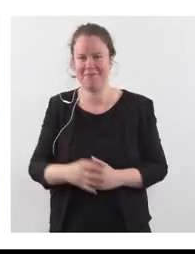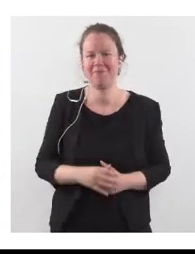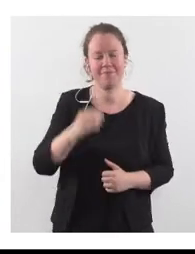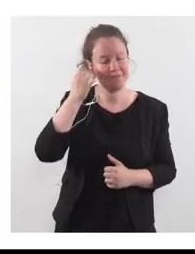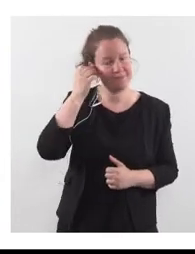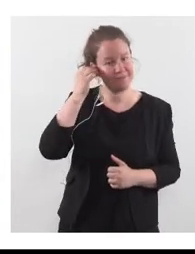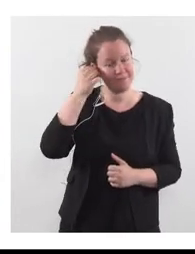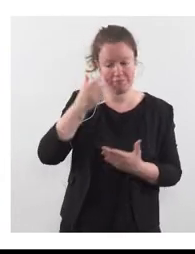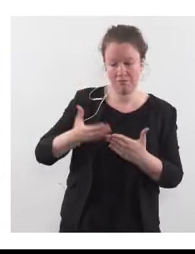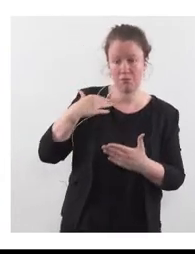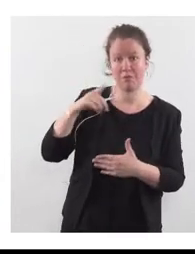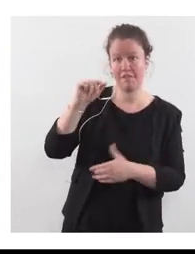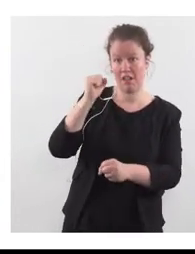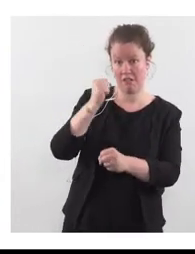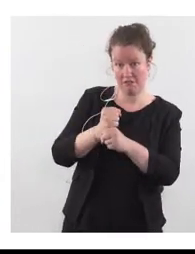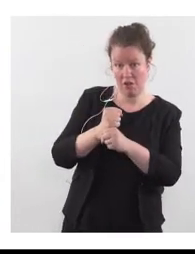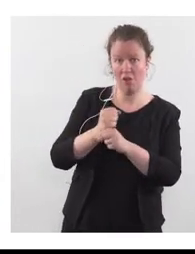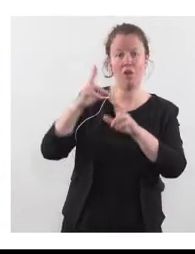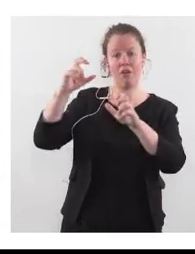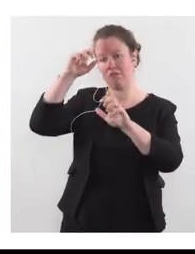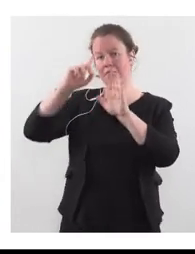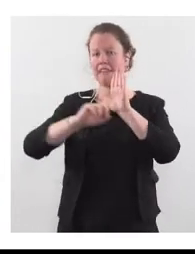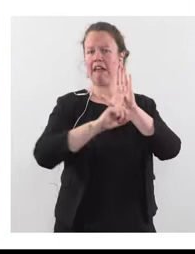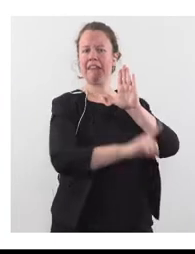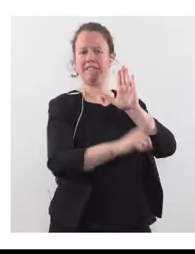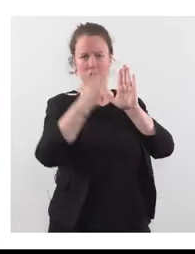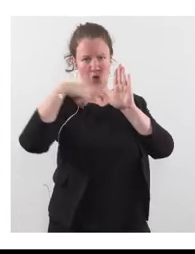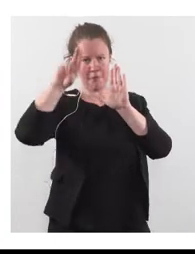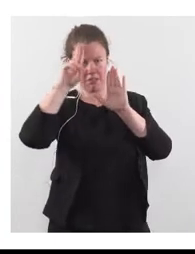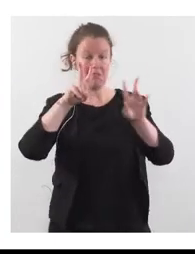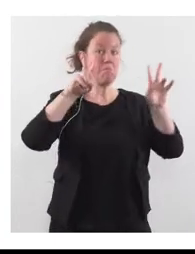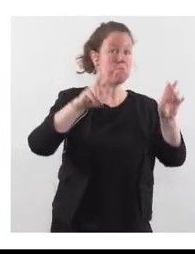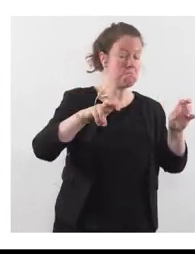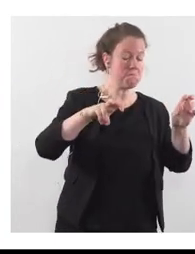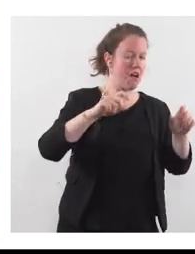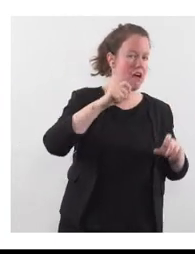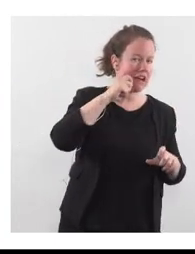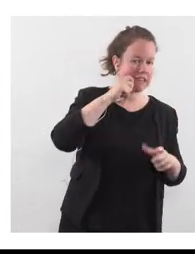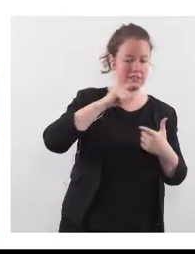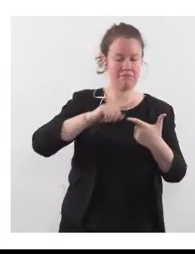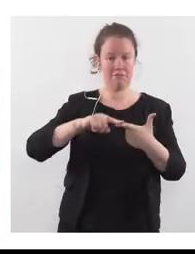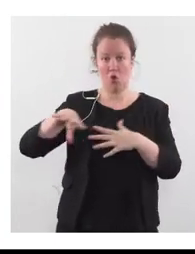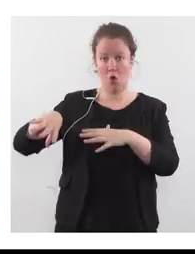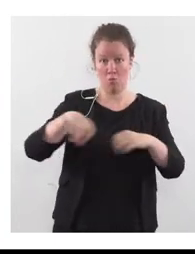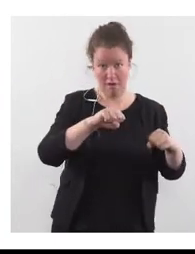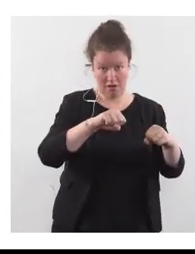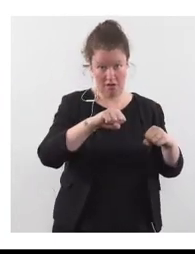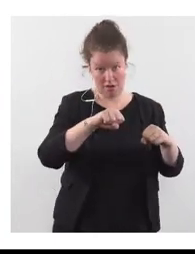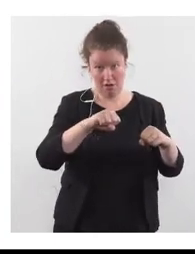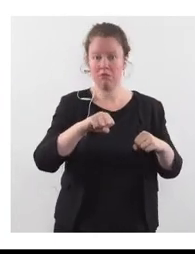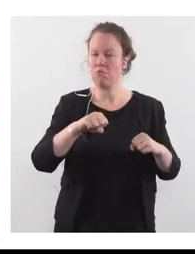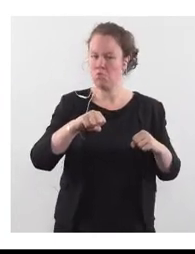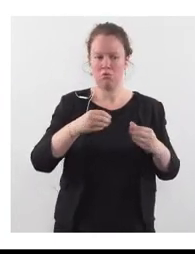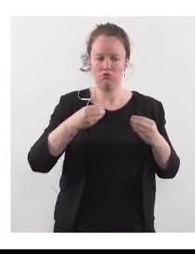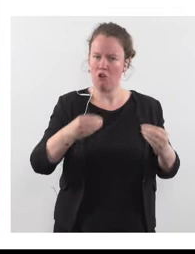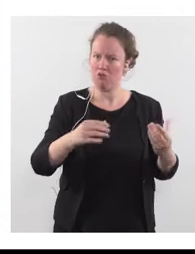dites directives race et directives emploi ont créé un élan formidable en matière de droit à la non-discrimination.